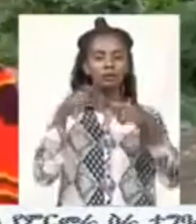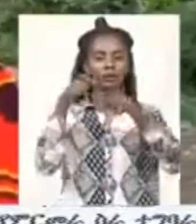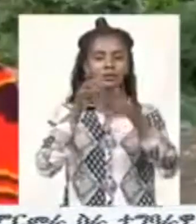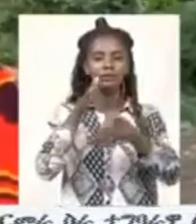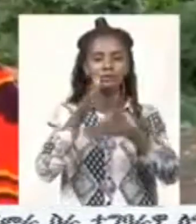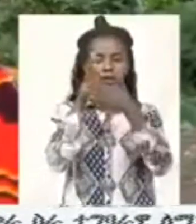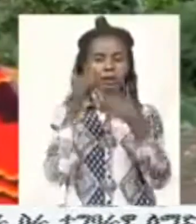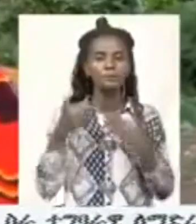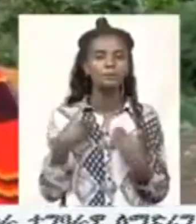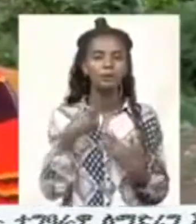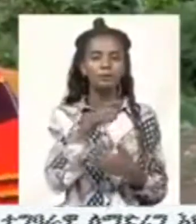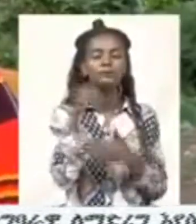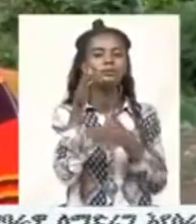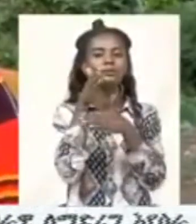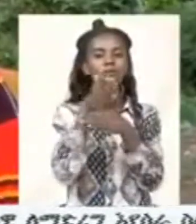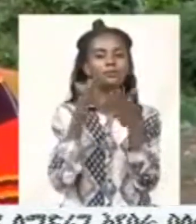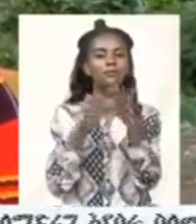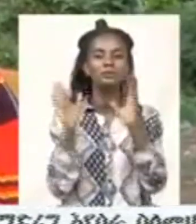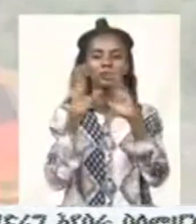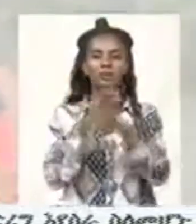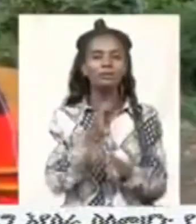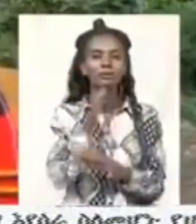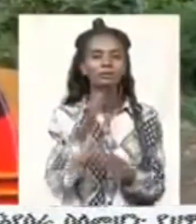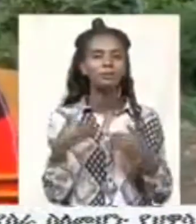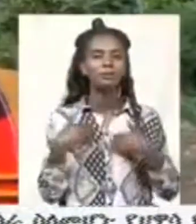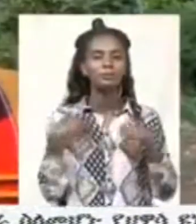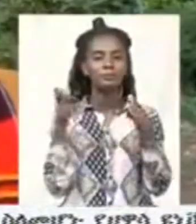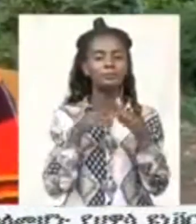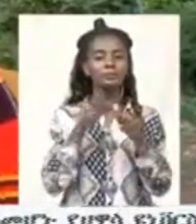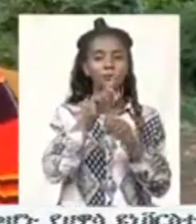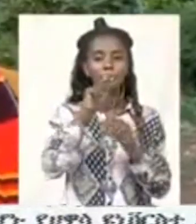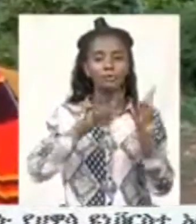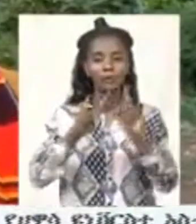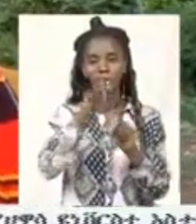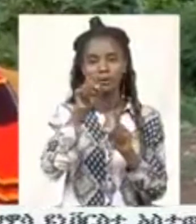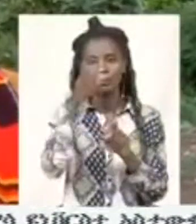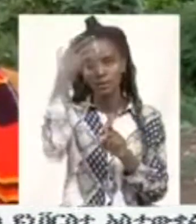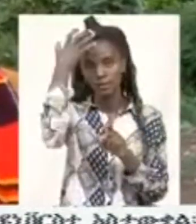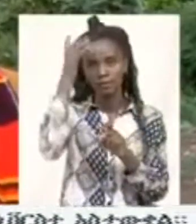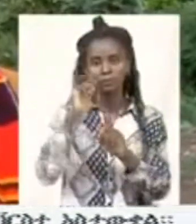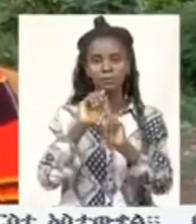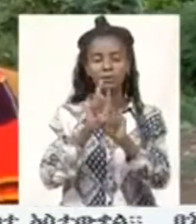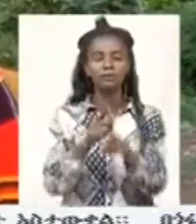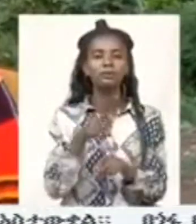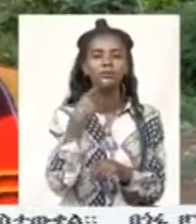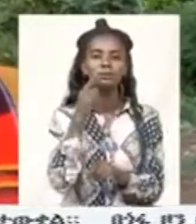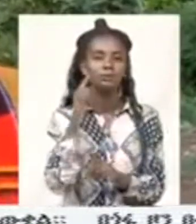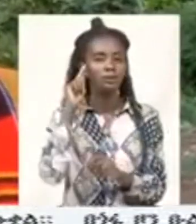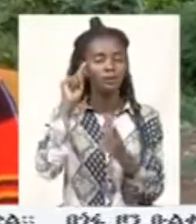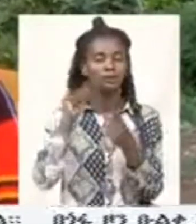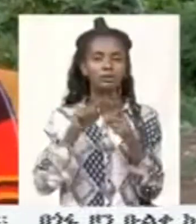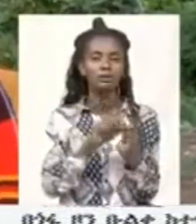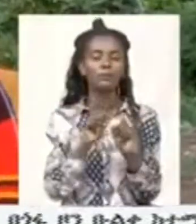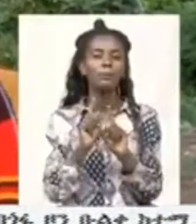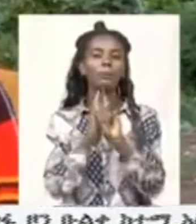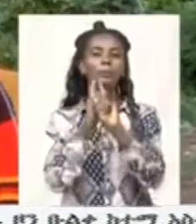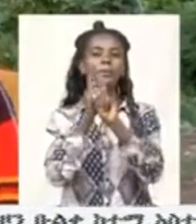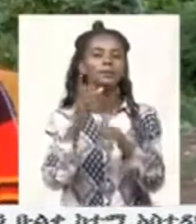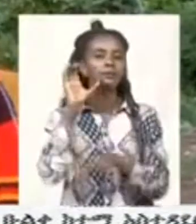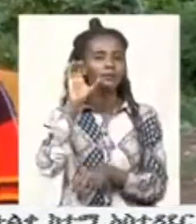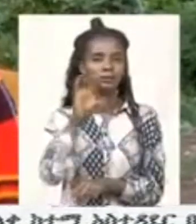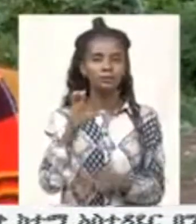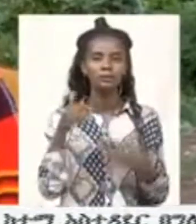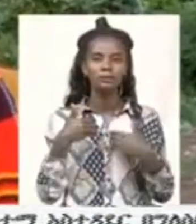አሉ፣ ይሄም ግንባታው ያልተጠናቀቀበት አለ። አንዱ የህዝብ ጥያቄን ያው መንግስት መልሳለሁ ብሎ ካቀደ ደግሞ የመመለስም